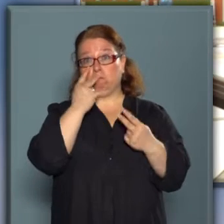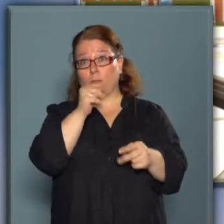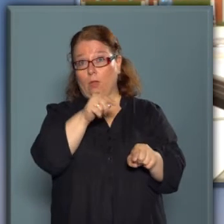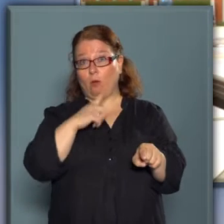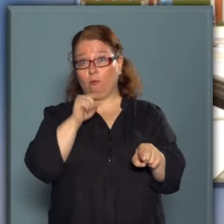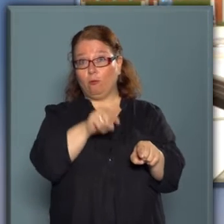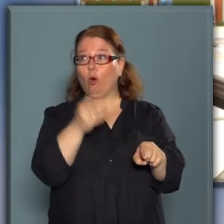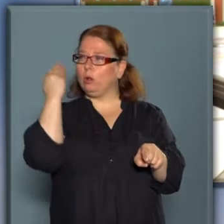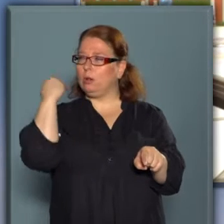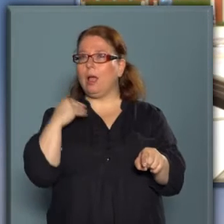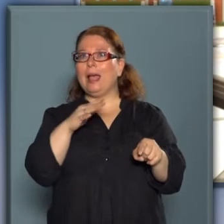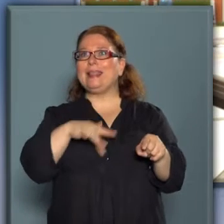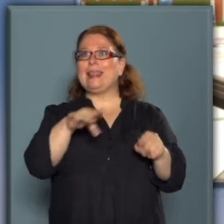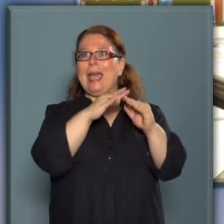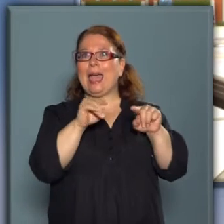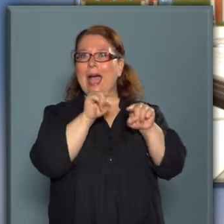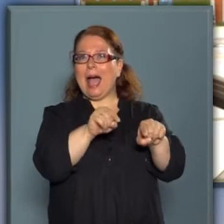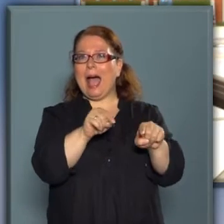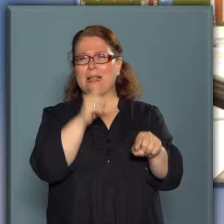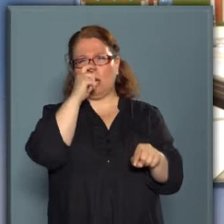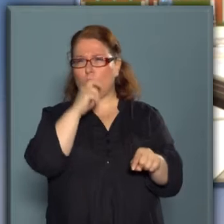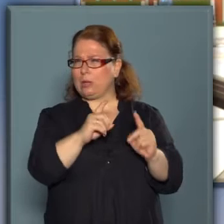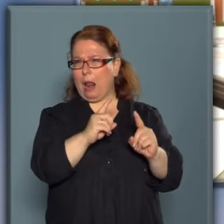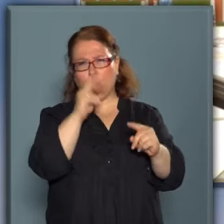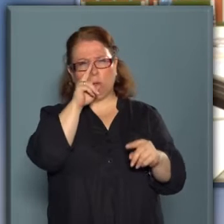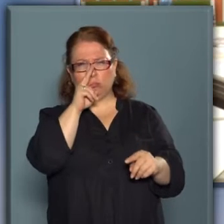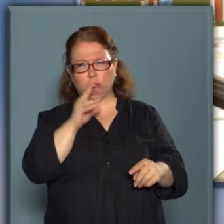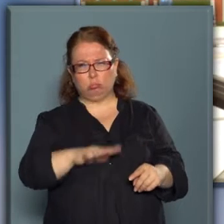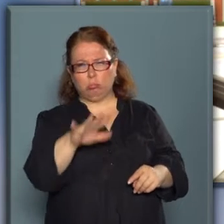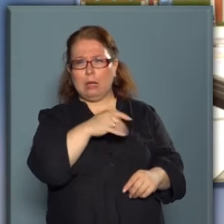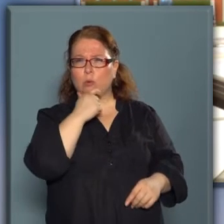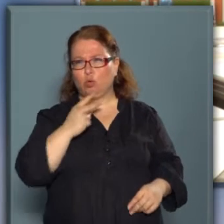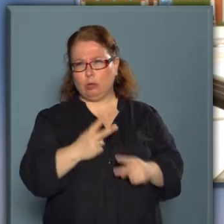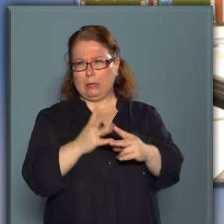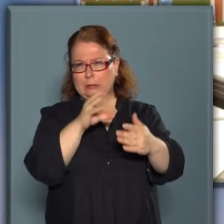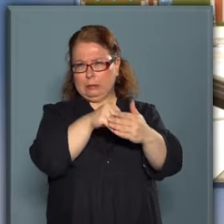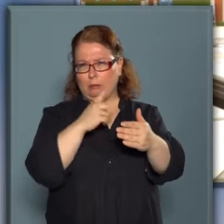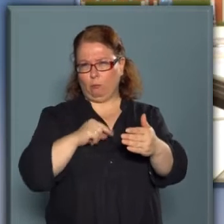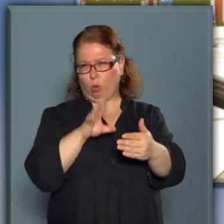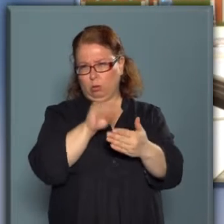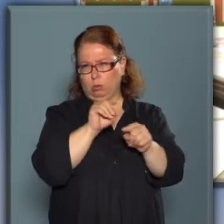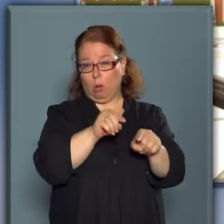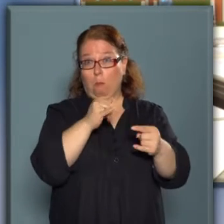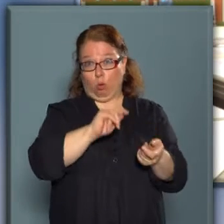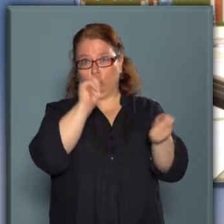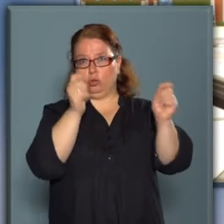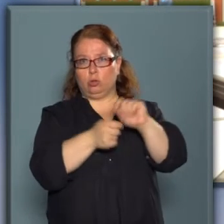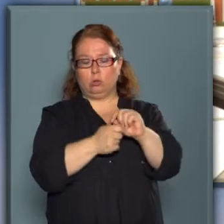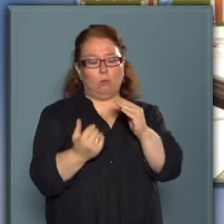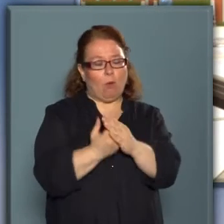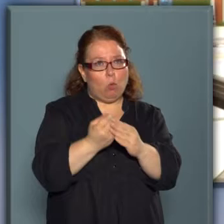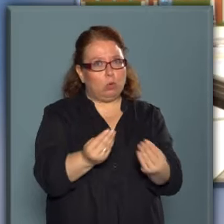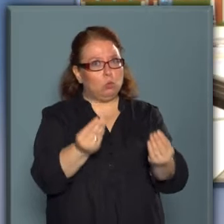a tájházat akkor is, amikor még nagyon rossz állapotban volt, és egy idős néni lakott benne, és hogy most milyen gyönyörűen helyre